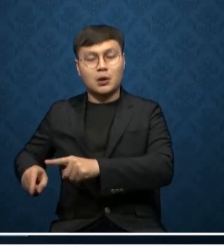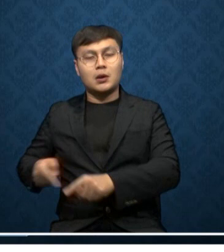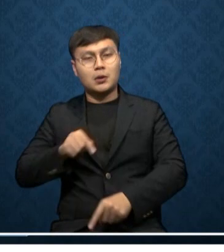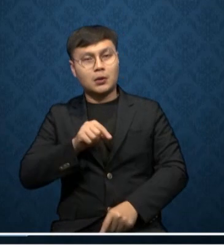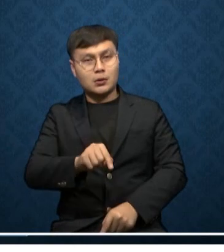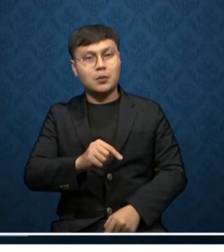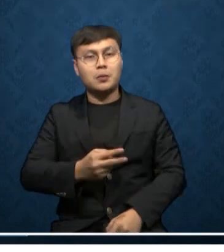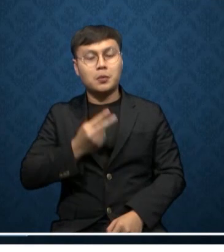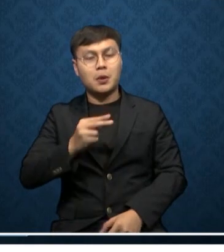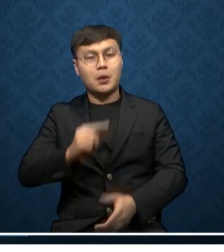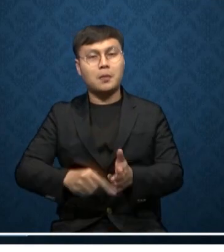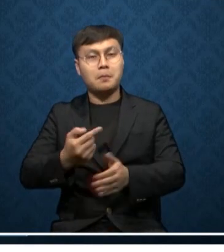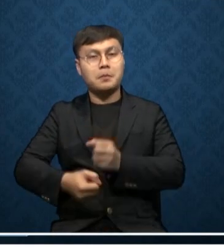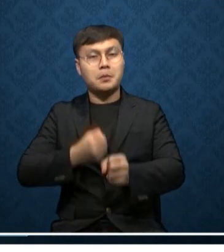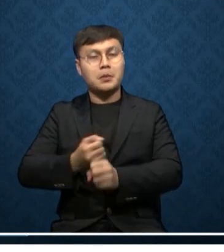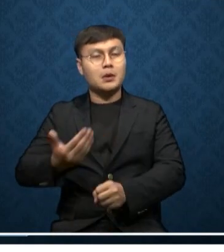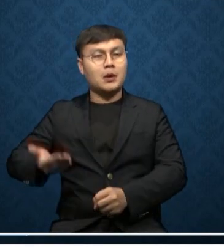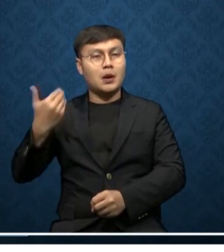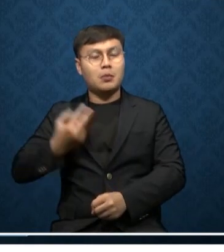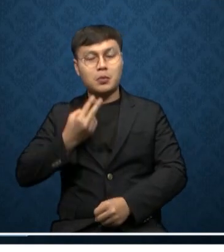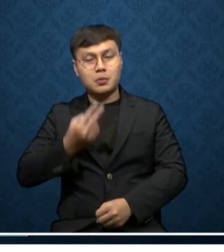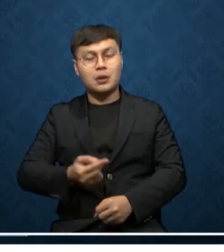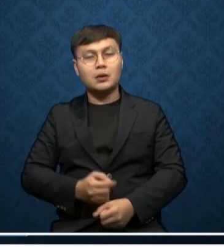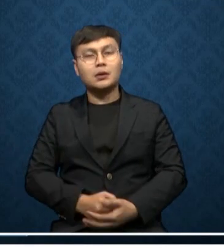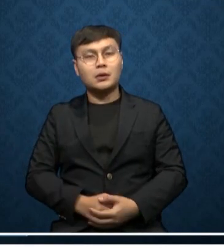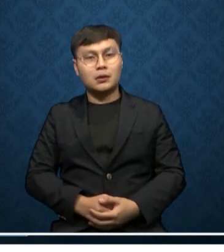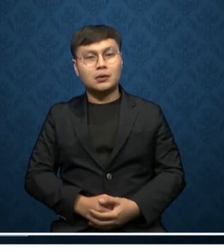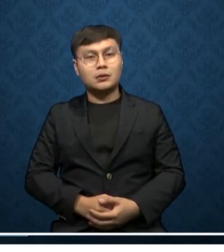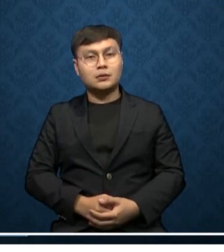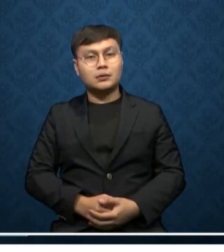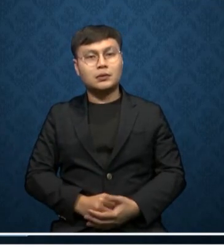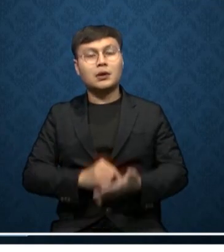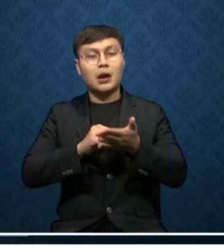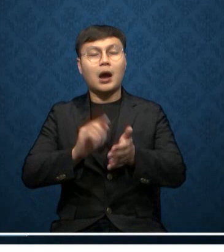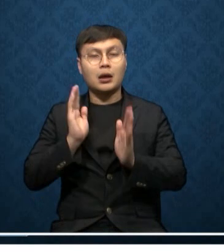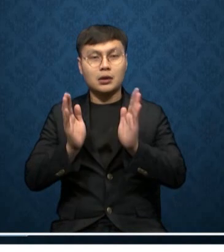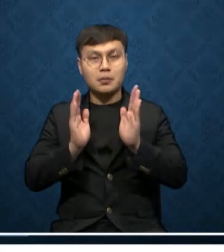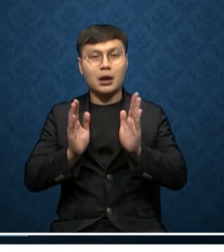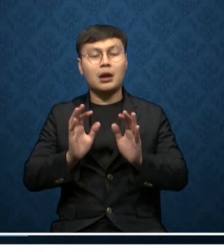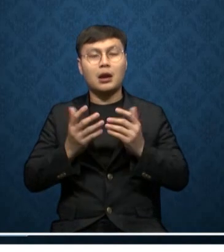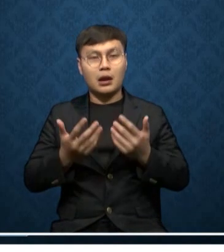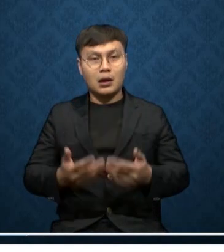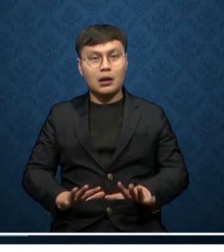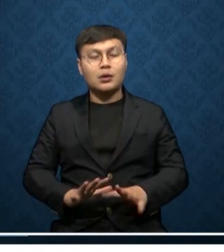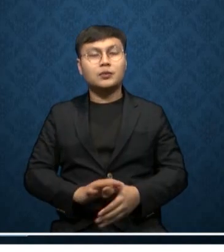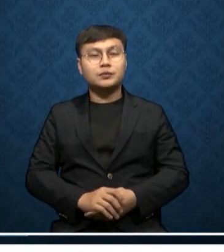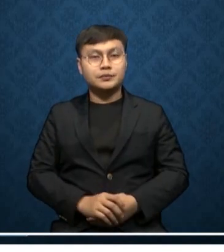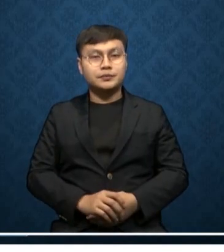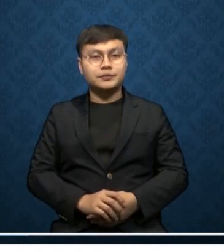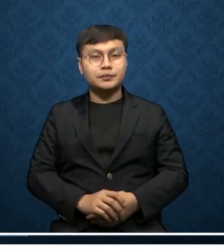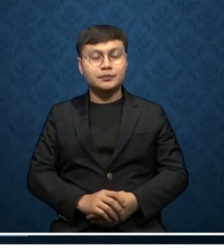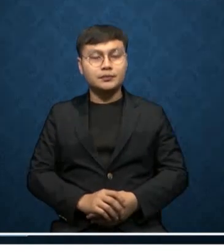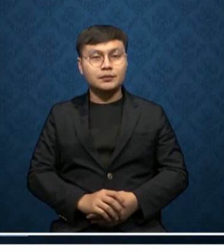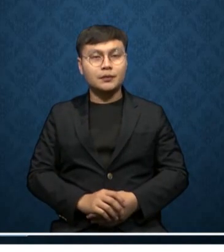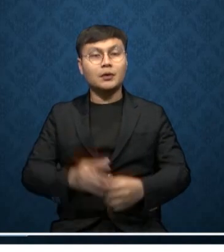เริ่มต้นอย่างปีที่แล้วครั้งที่แล้วที่ผมได้มีการติดตามได้นำเสนอไว้แล้วนะครับว่าการทำ AG Mapหรือิ่งที่จะต้องขับเคลื่อน